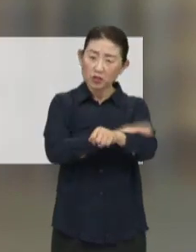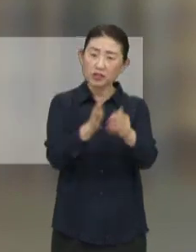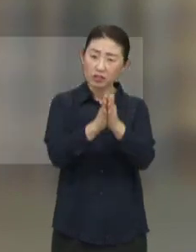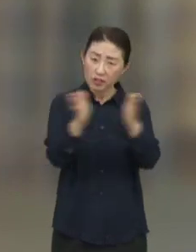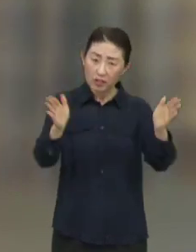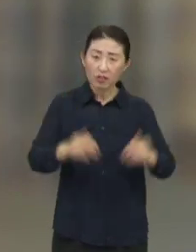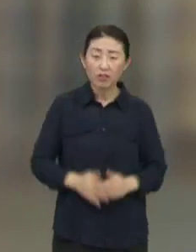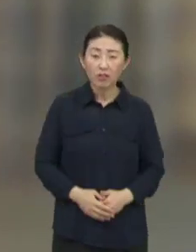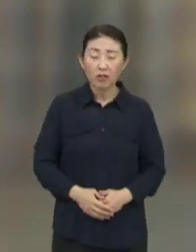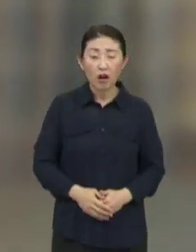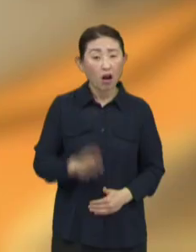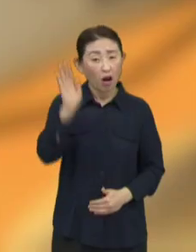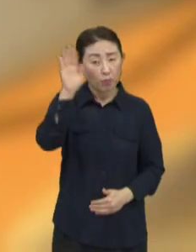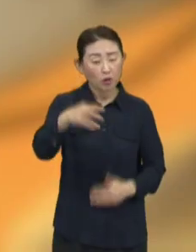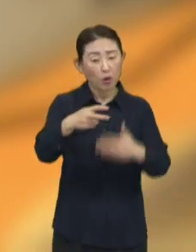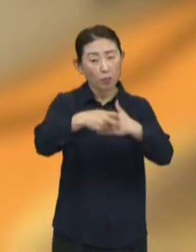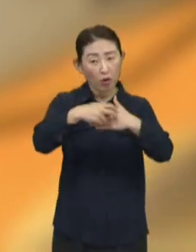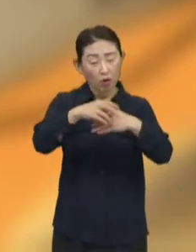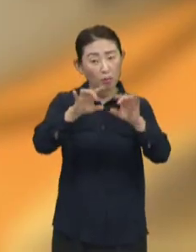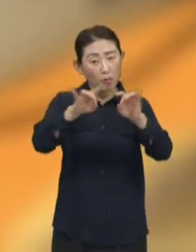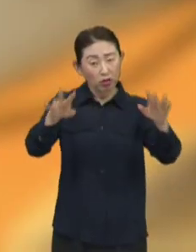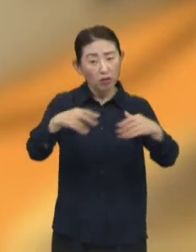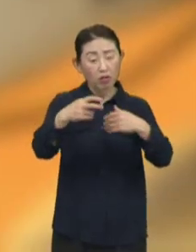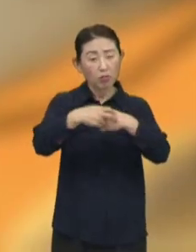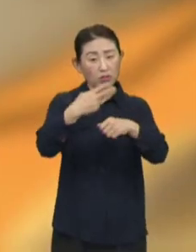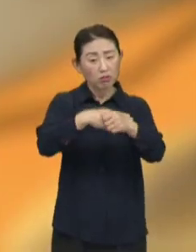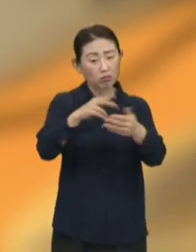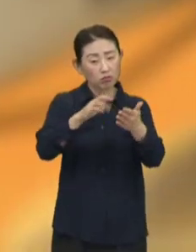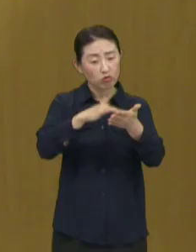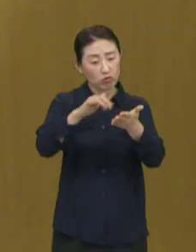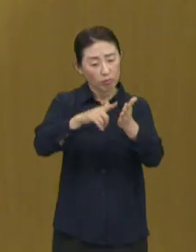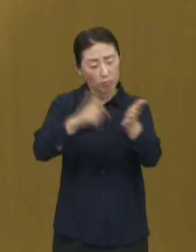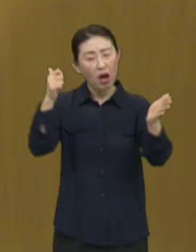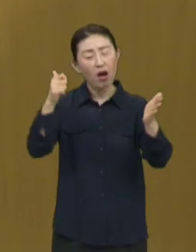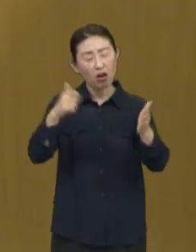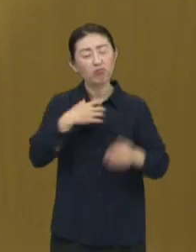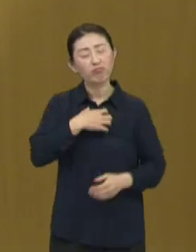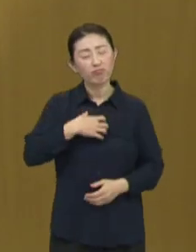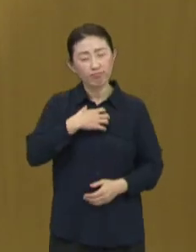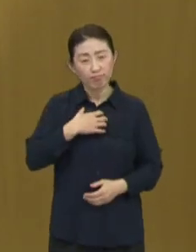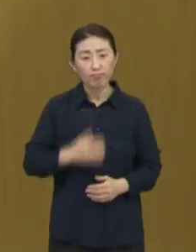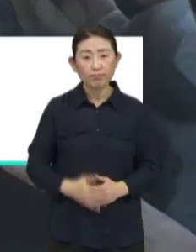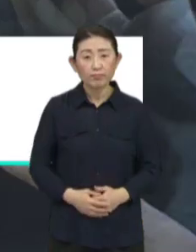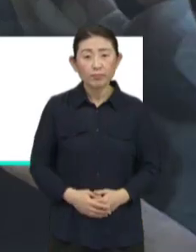것으로 보여 향후 병원 의사 수급에 차질이 우려되고 있습니다.